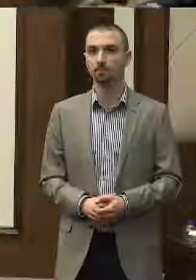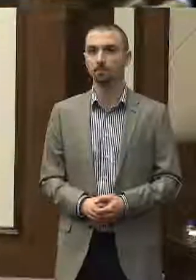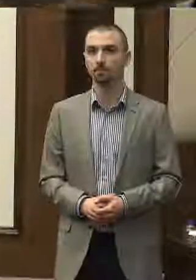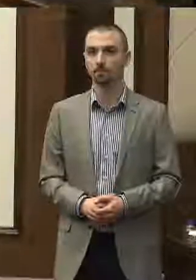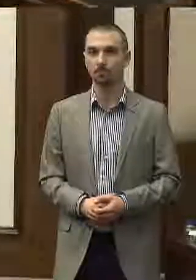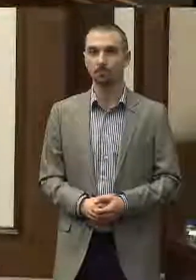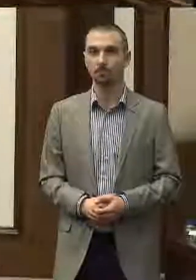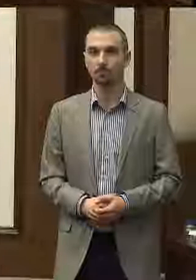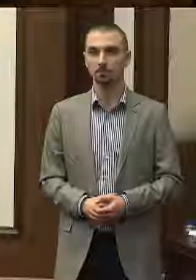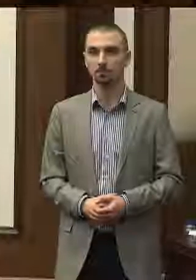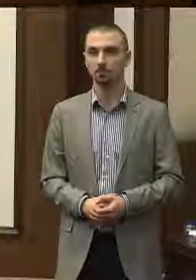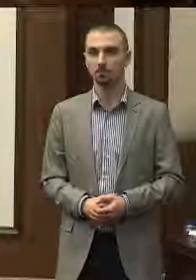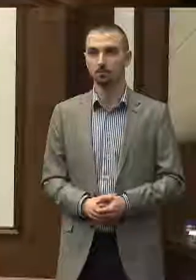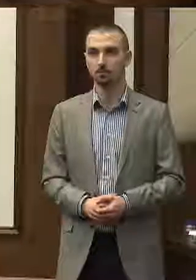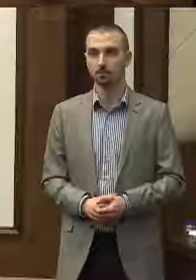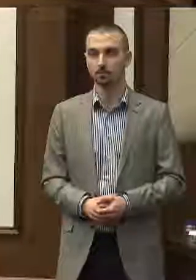Bugün güzel bir aktivite